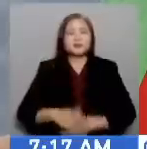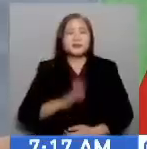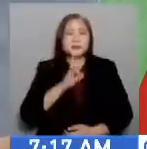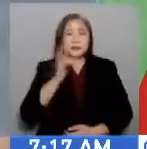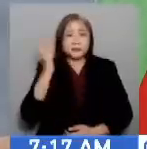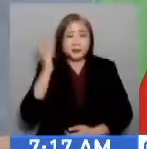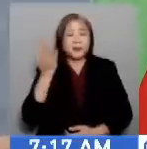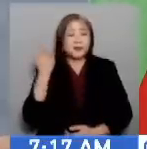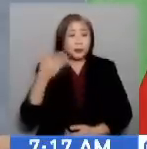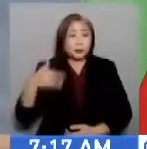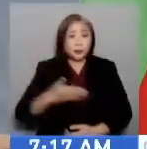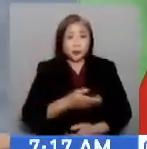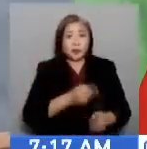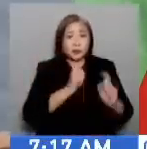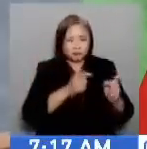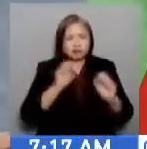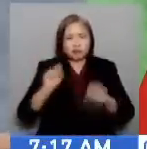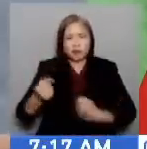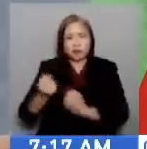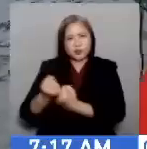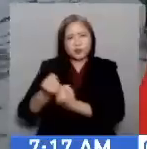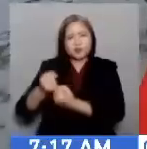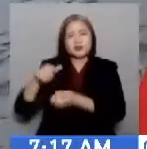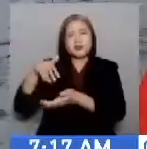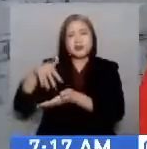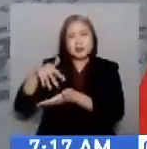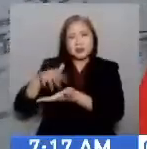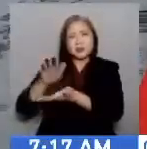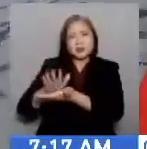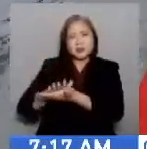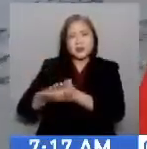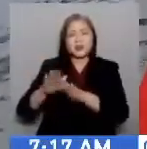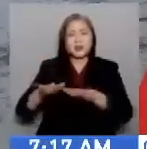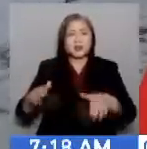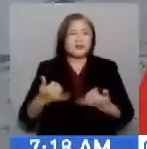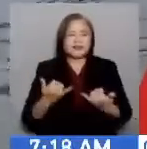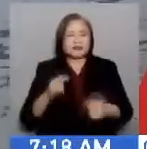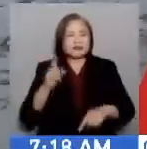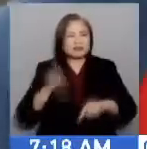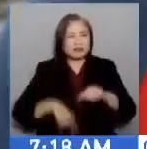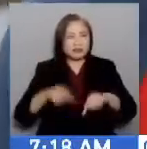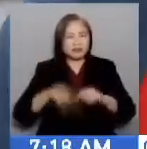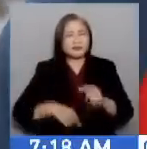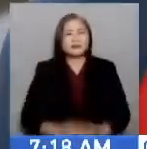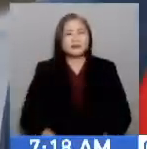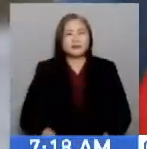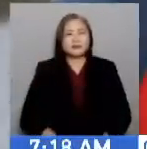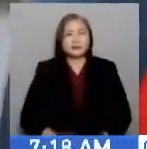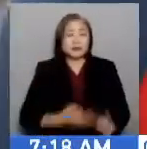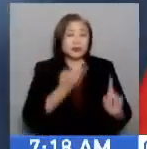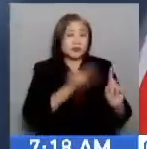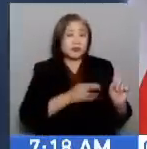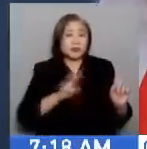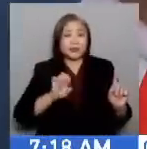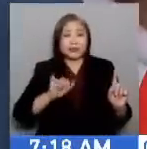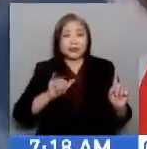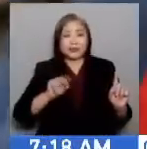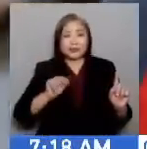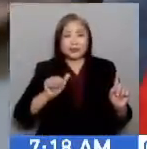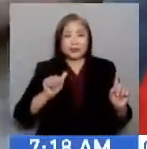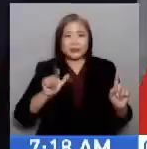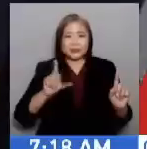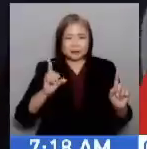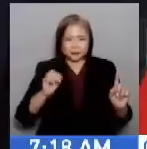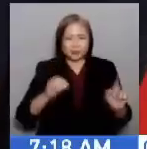namin. Ngayon, hindi ka lang ako pag-aaral na. Ganyan din ang karanasan ni Reynaldo. Dati, pangkaraniwan daw sa